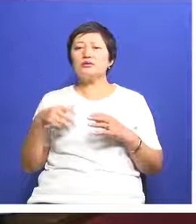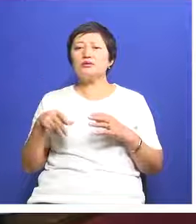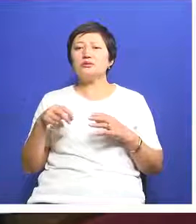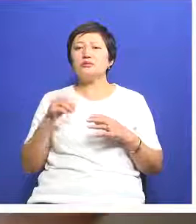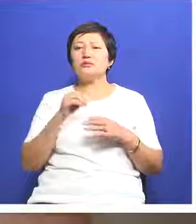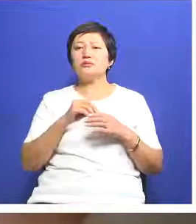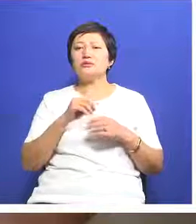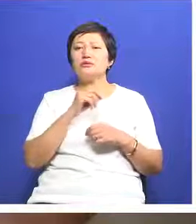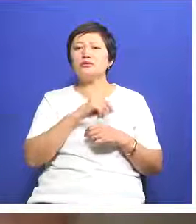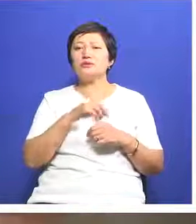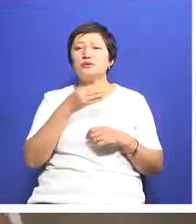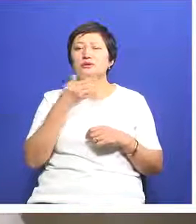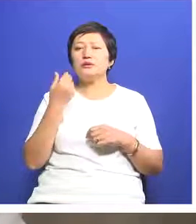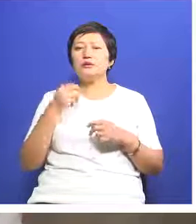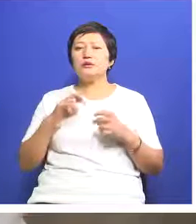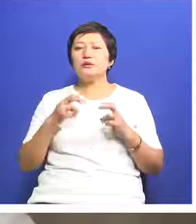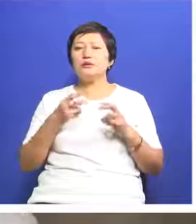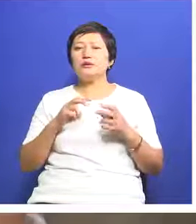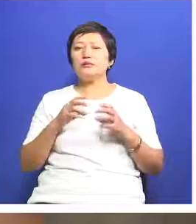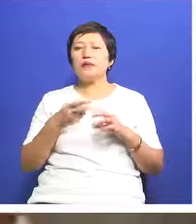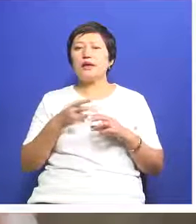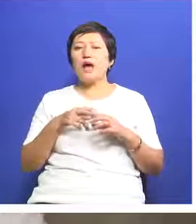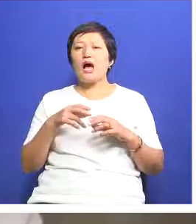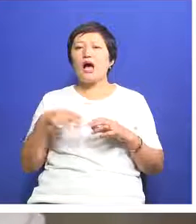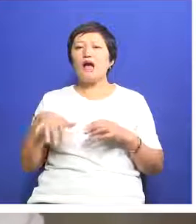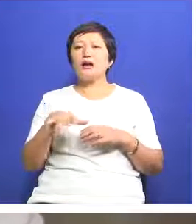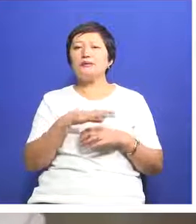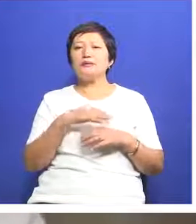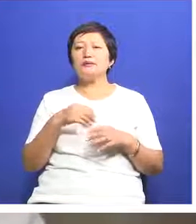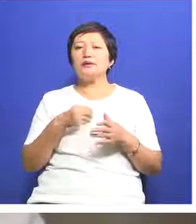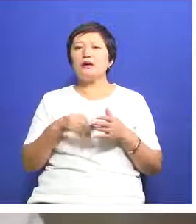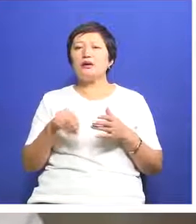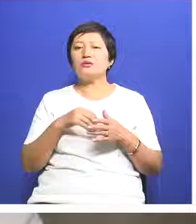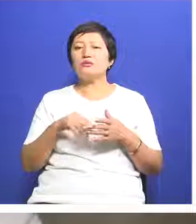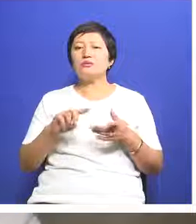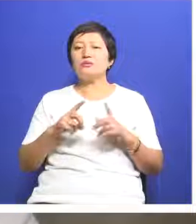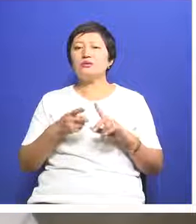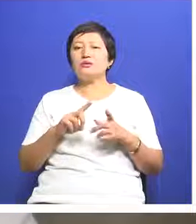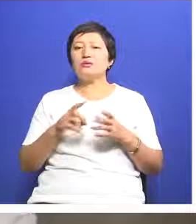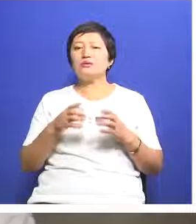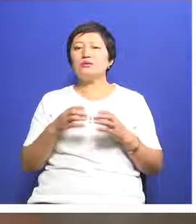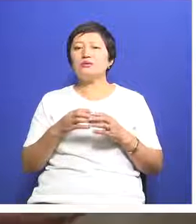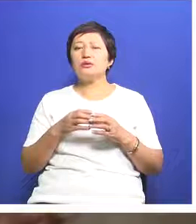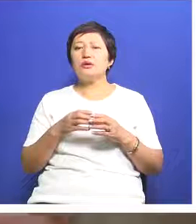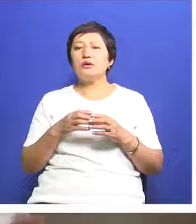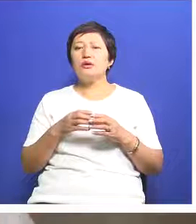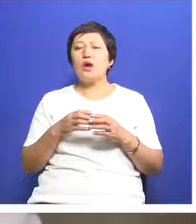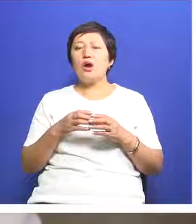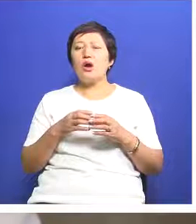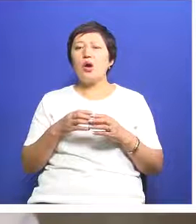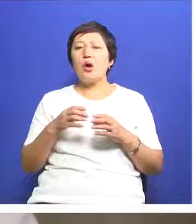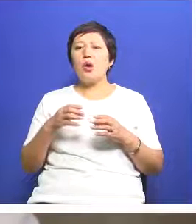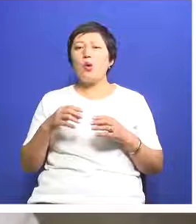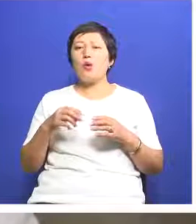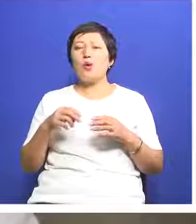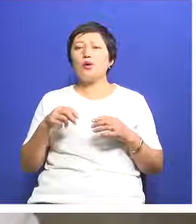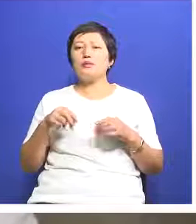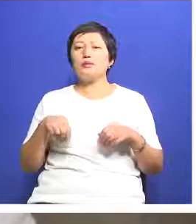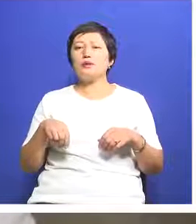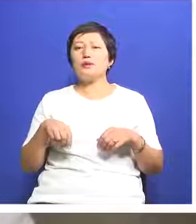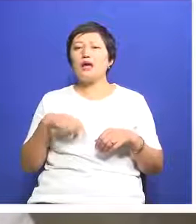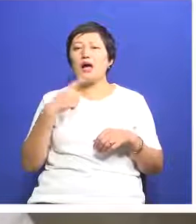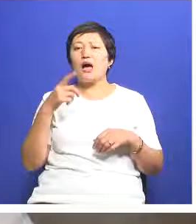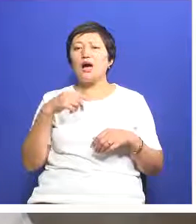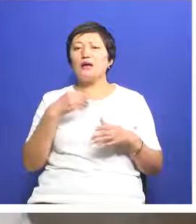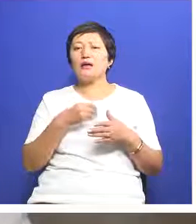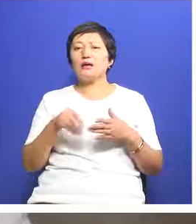men tüşünbedim. Ne sebepti karapayım halık oğan akşa beru kerek austurup bergen üçin? Ökümetten aylık alıp atır go olar? Jok